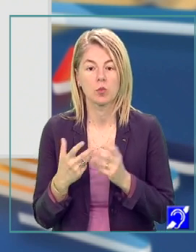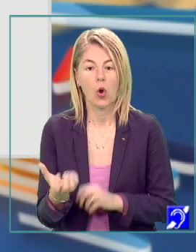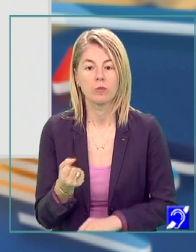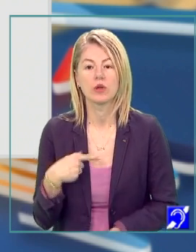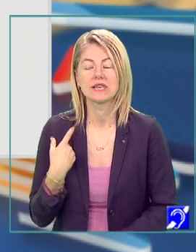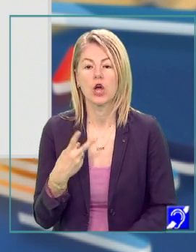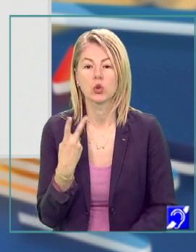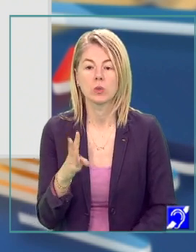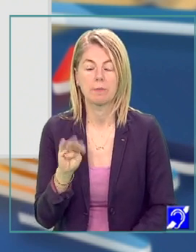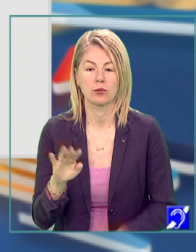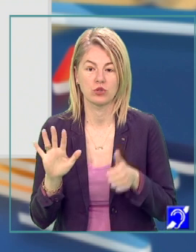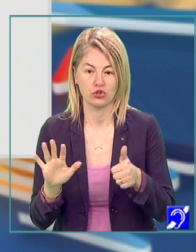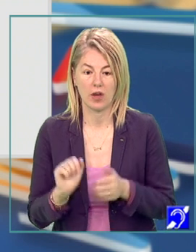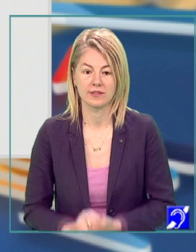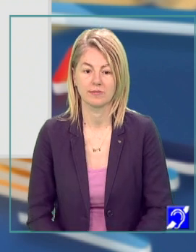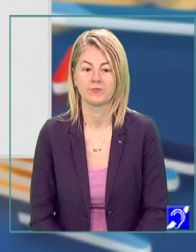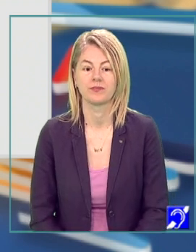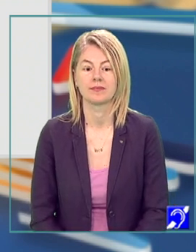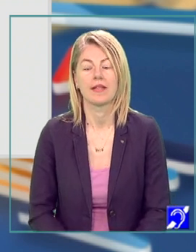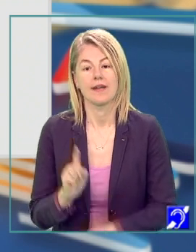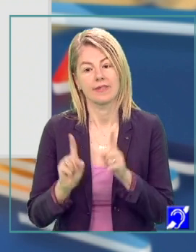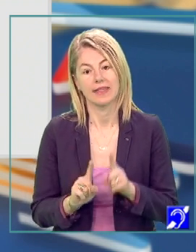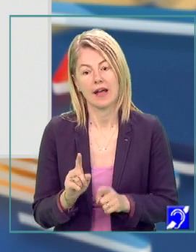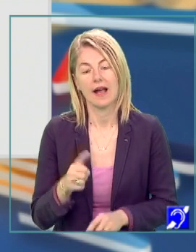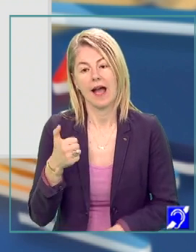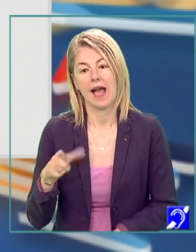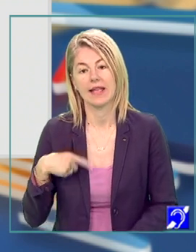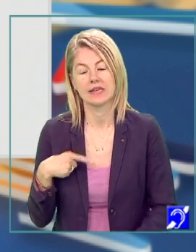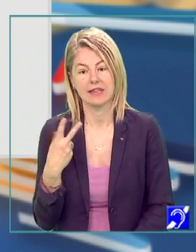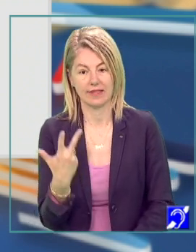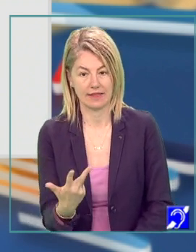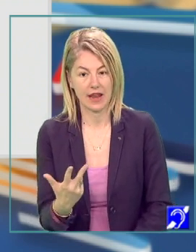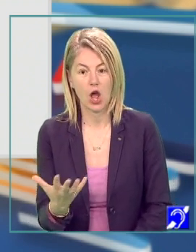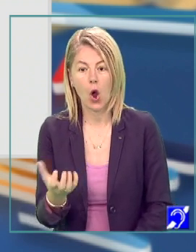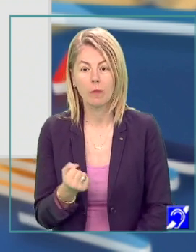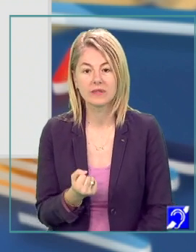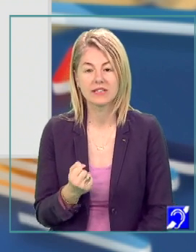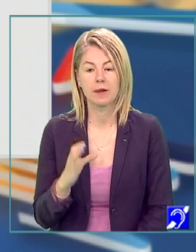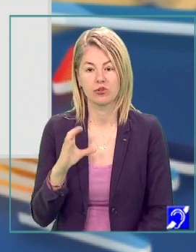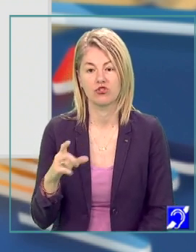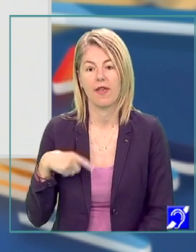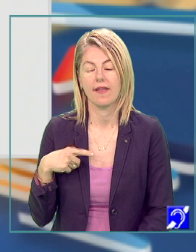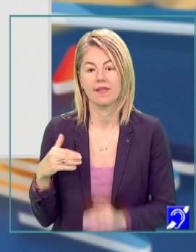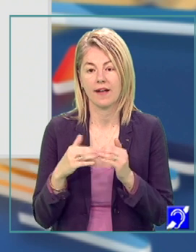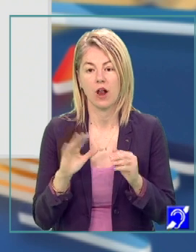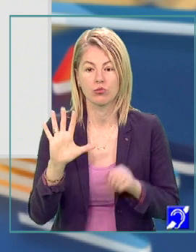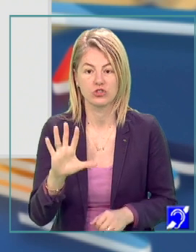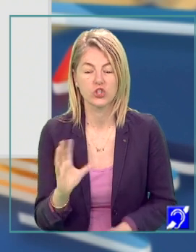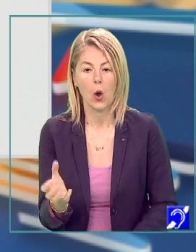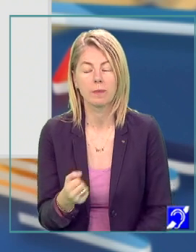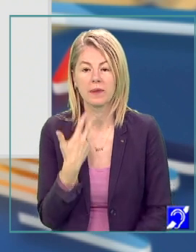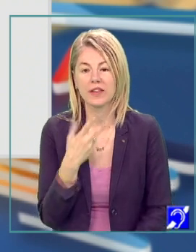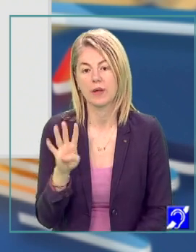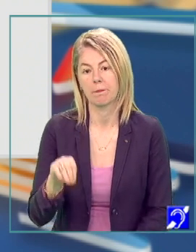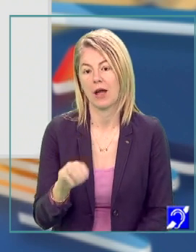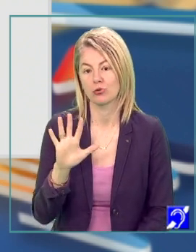este 246. Pentru A egal cu 3, obținem C egal cu 5, deci obținem